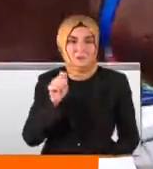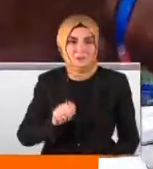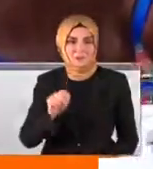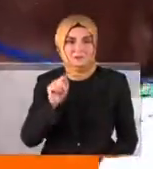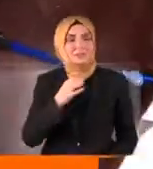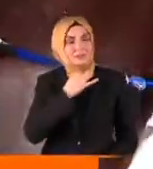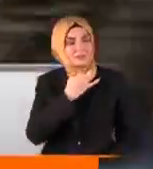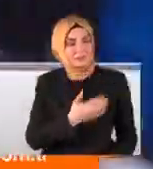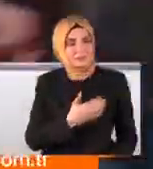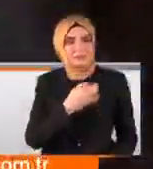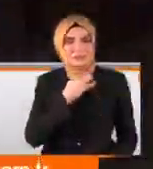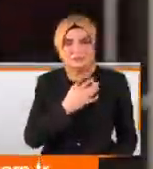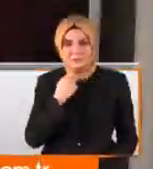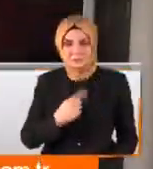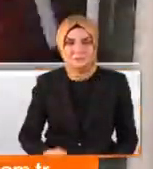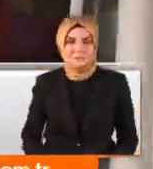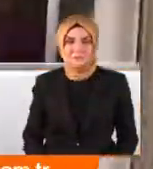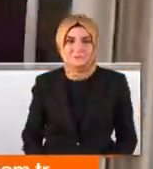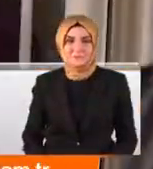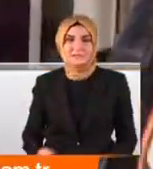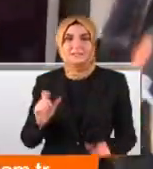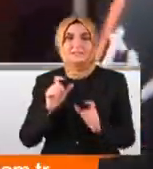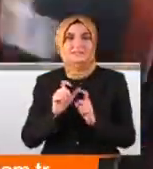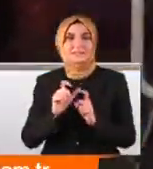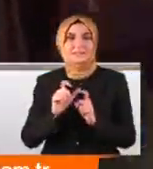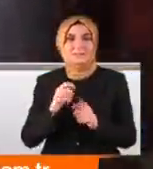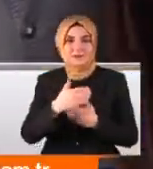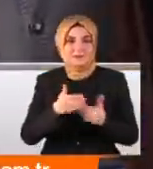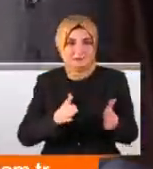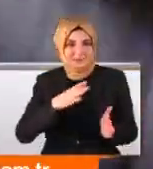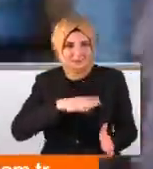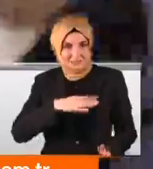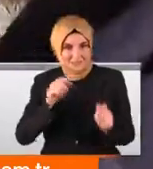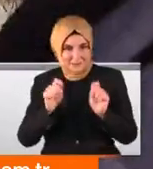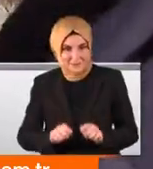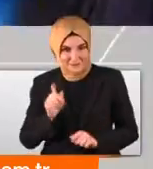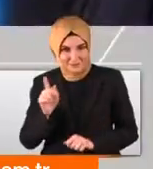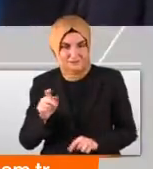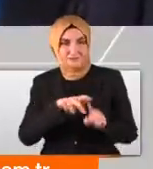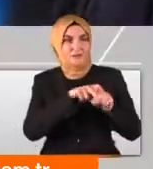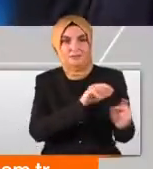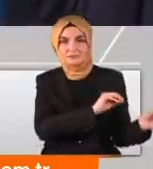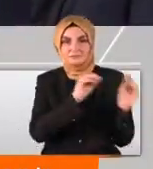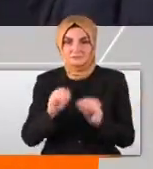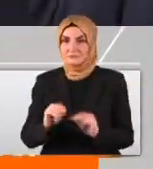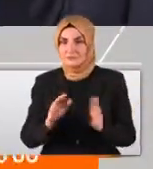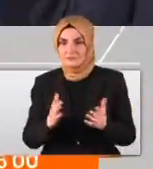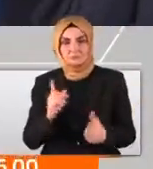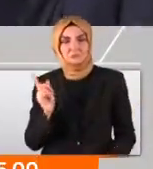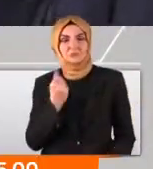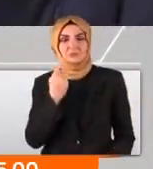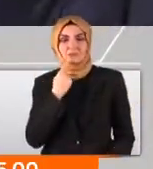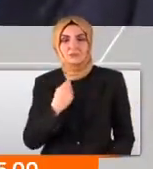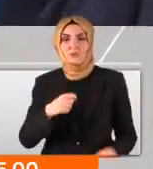teşekkür ederim. Ben teşekkür ederim. Sipariş verdiniz ve atla geldi. Nasıl buldunuz? Valla değişik, enteresan. Motor mu yoksa atlı